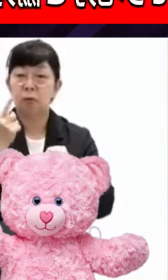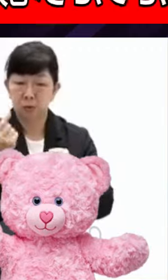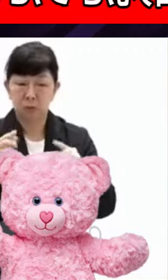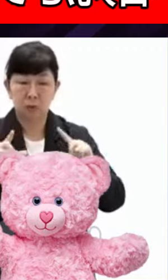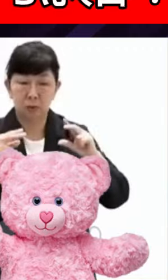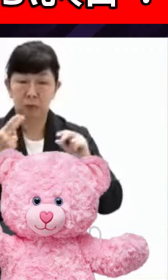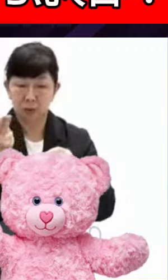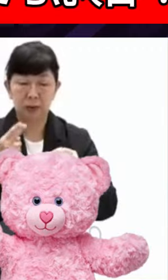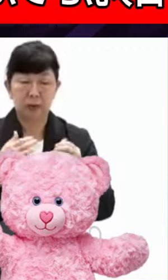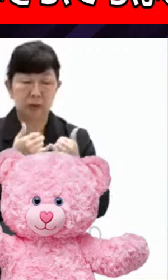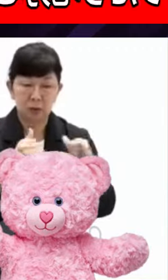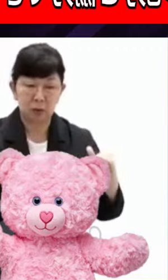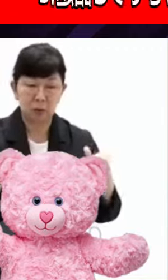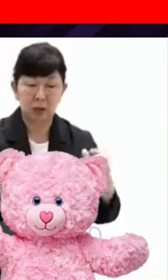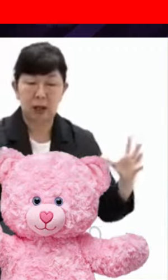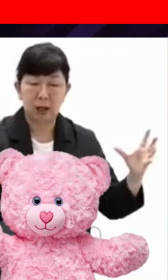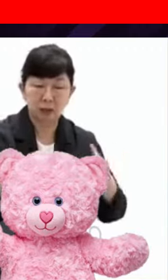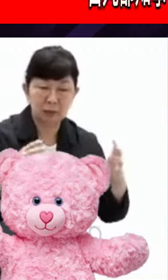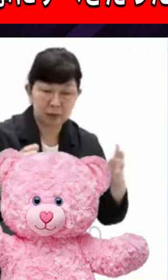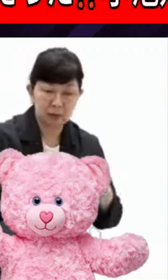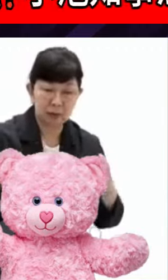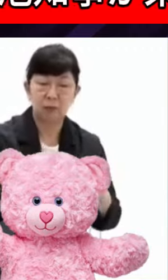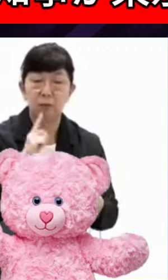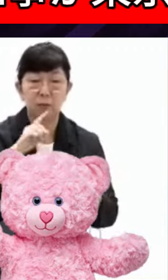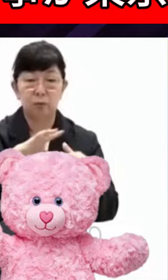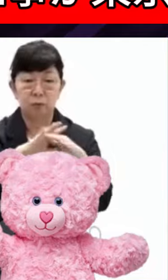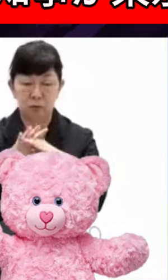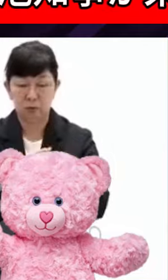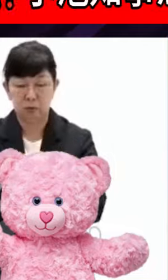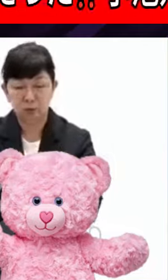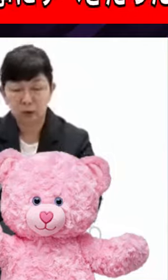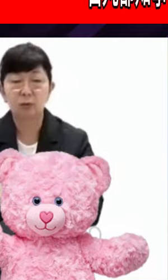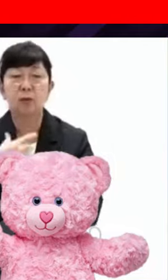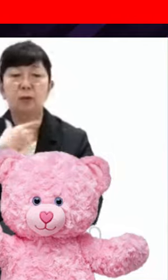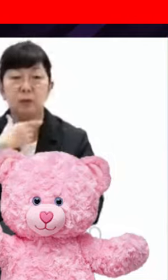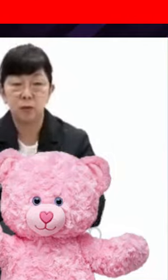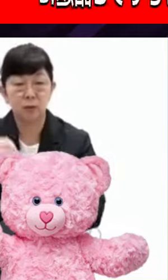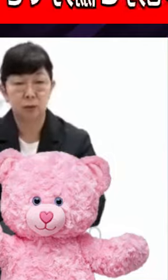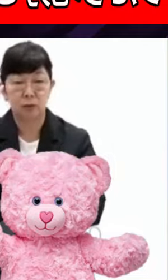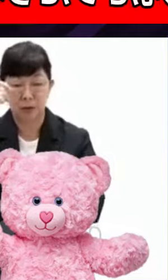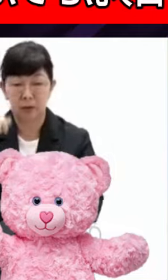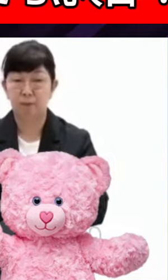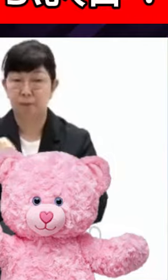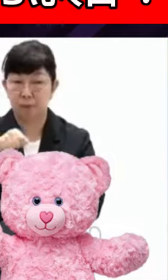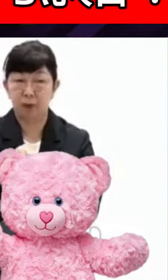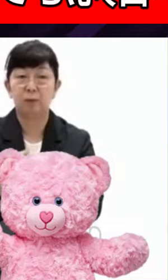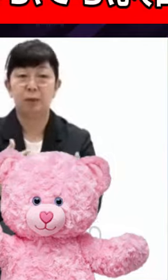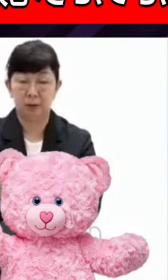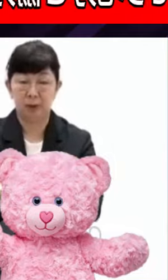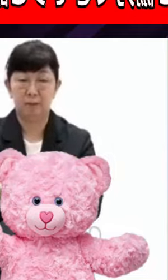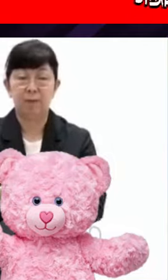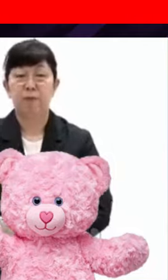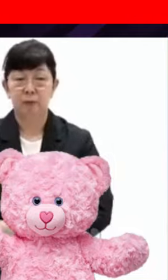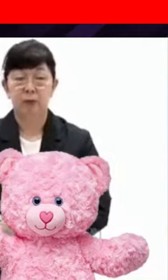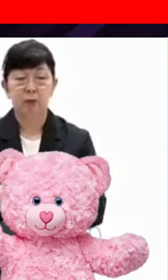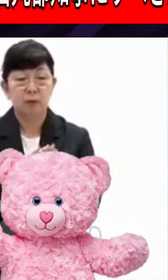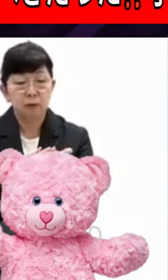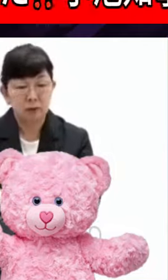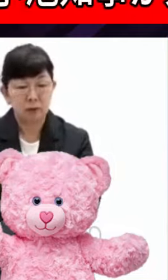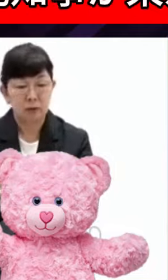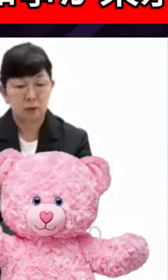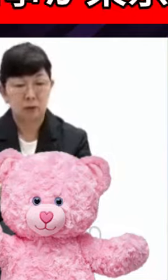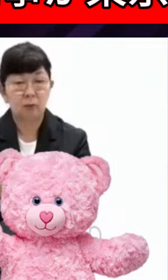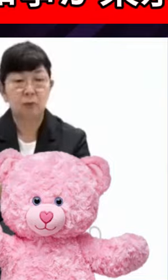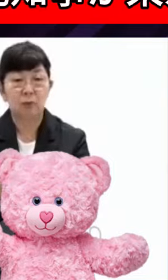とする文言について削除するよう求めました。宣言にもその削除するよう求めたという旨を宣言